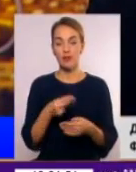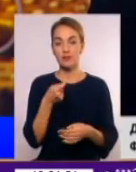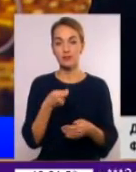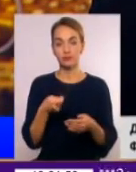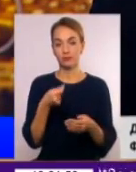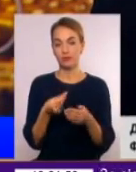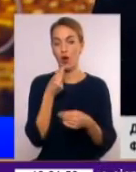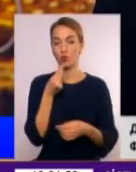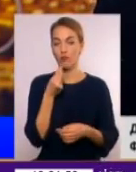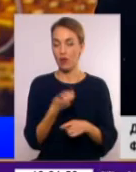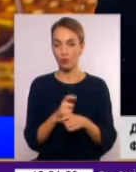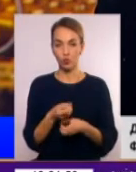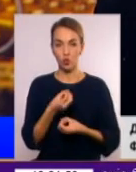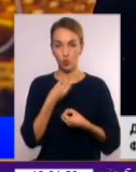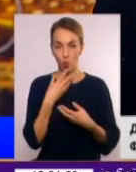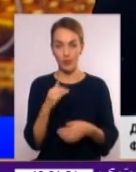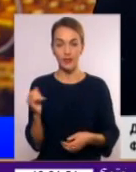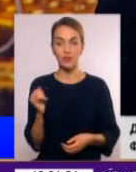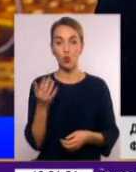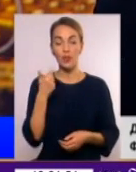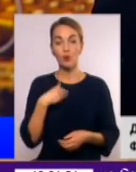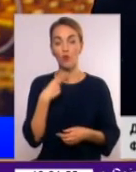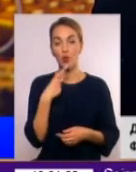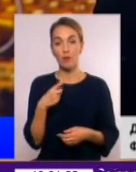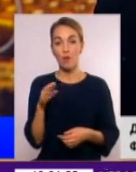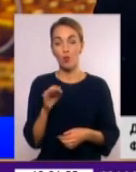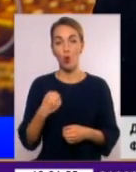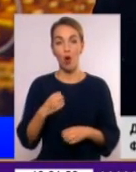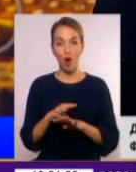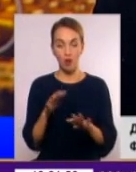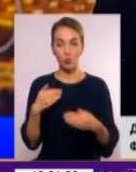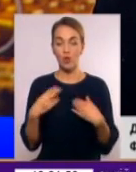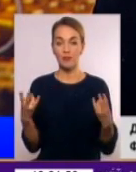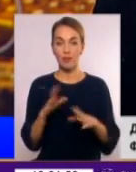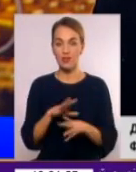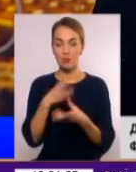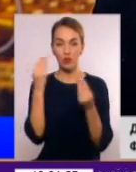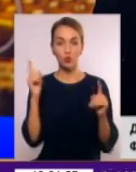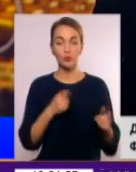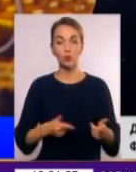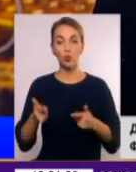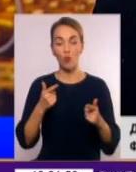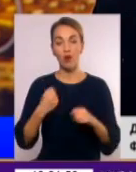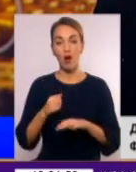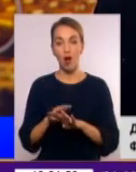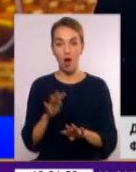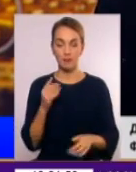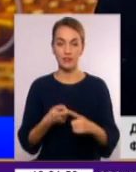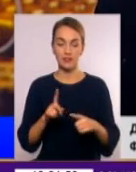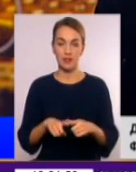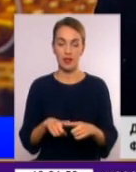харчуванням дуже добре. І коли ми говоримо про армію, нам треба не забувати, що підготовка армії – це